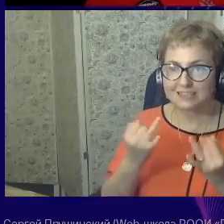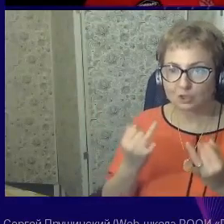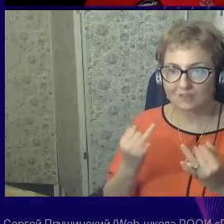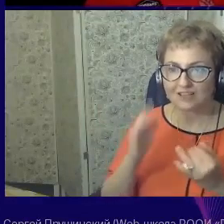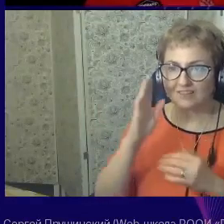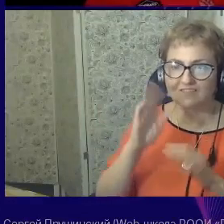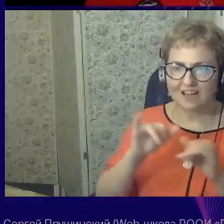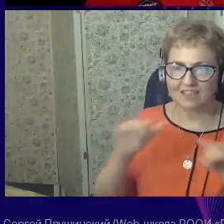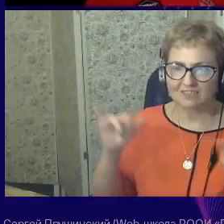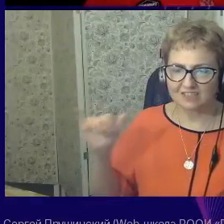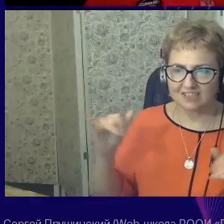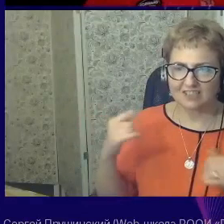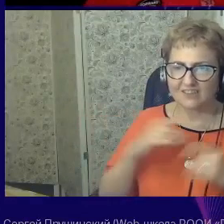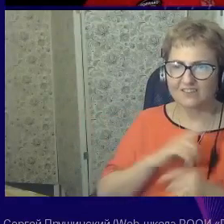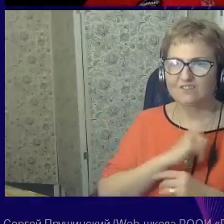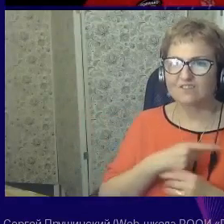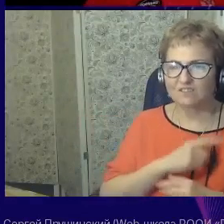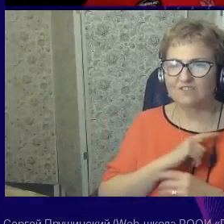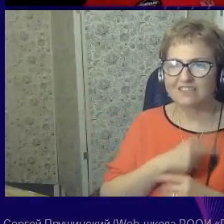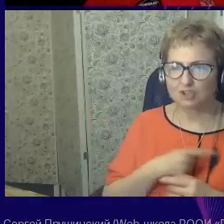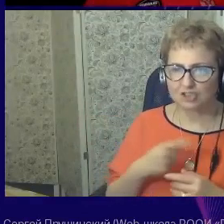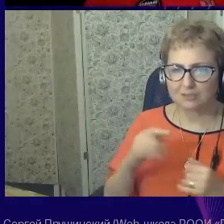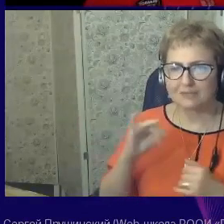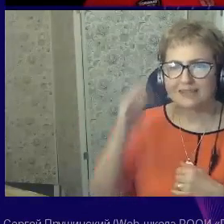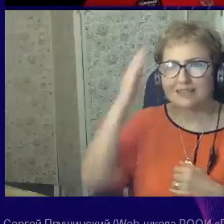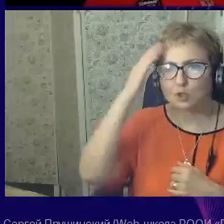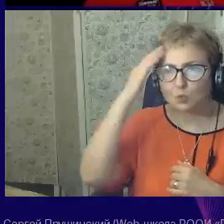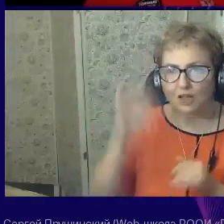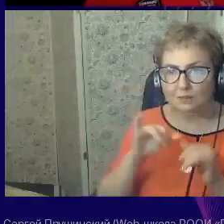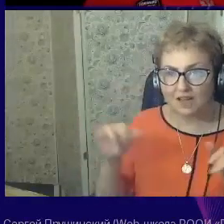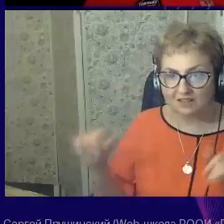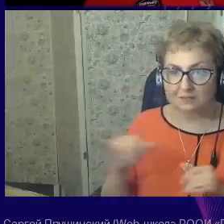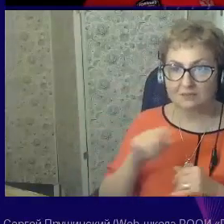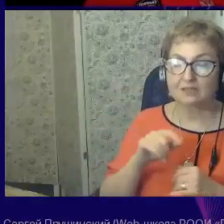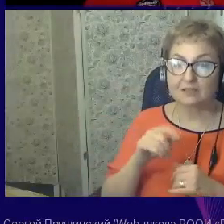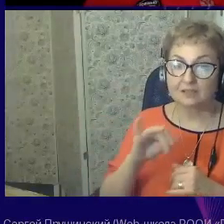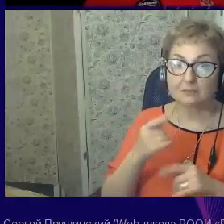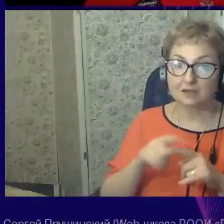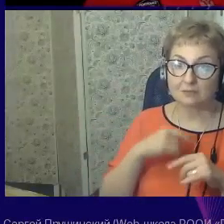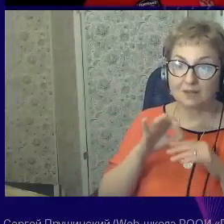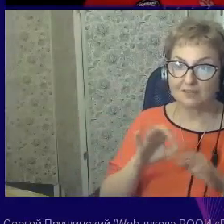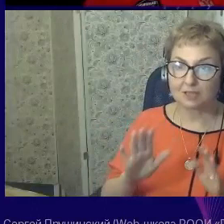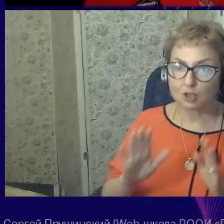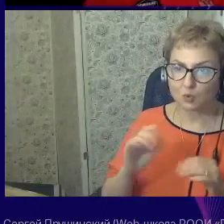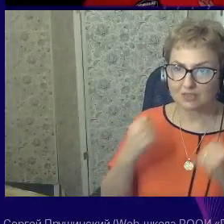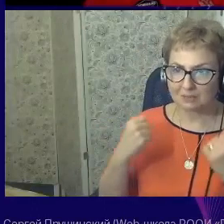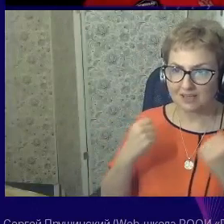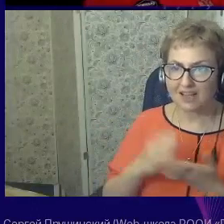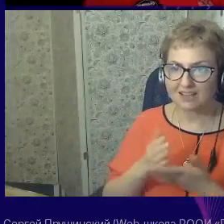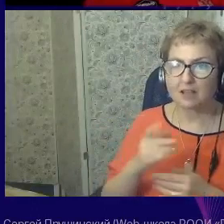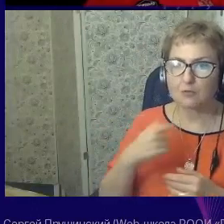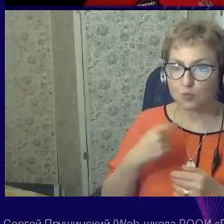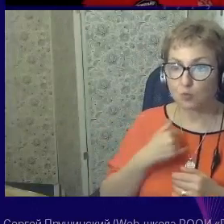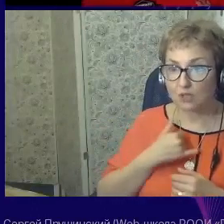в развитии физическом ребят и в интеллектуальном, и поэтому мы проводим занятия не только спортивным ориентированием, у